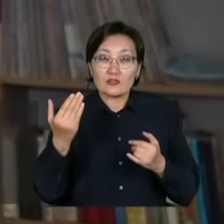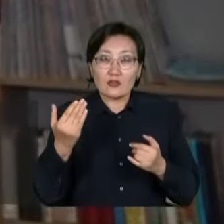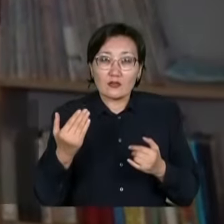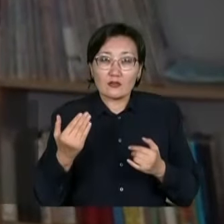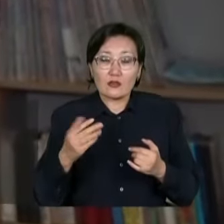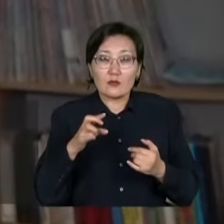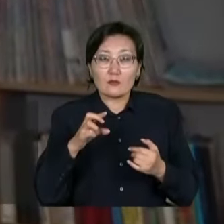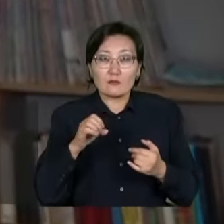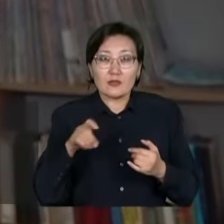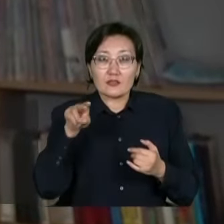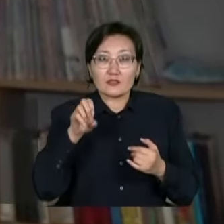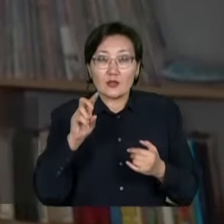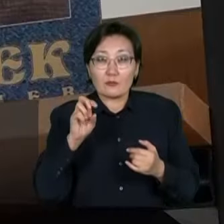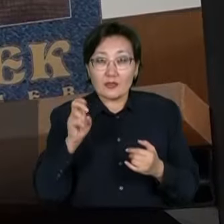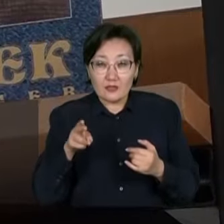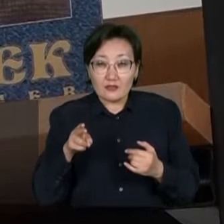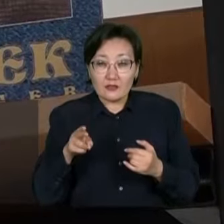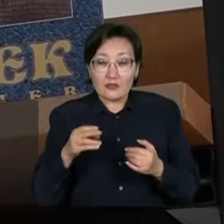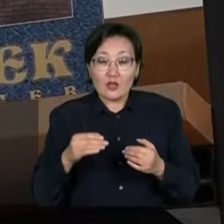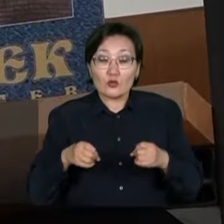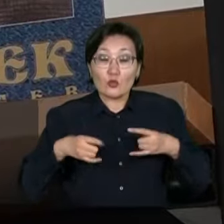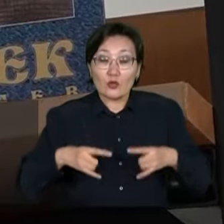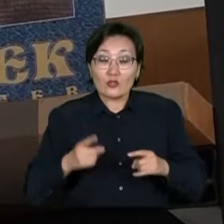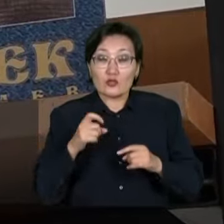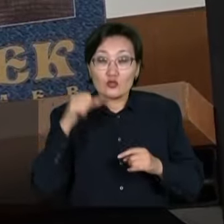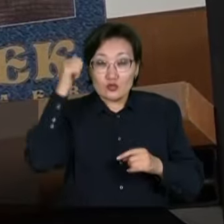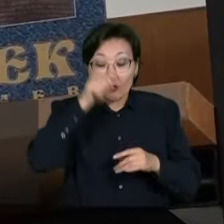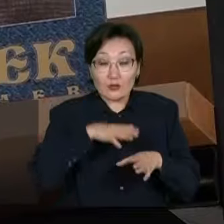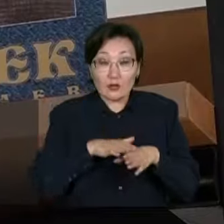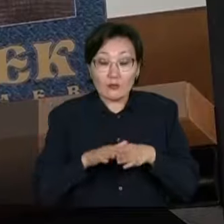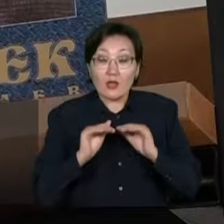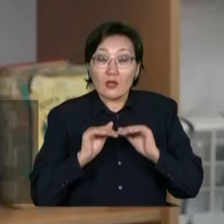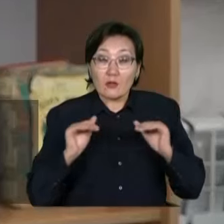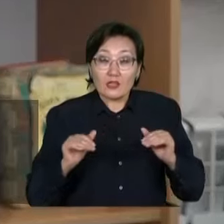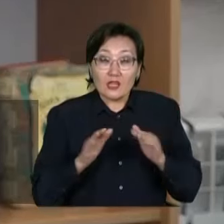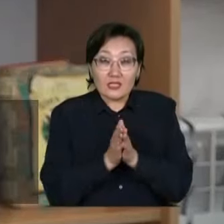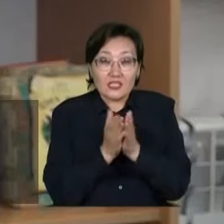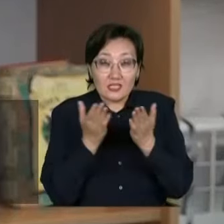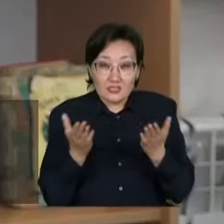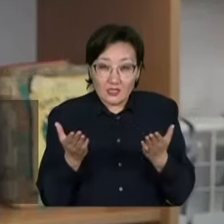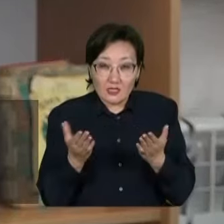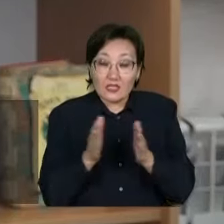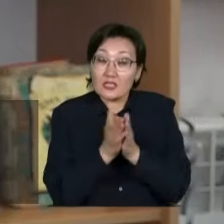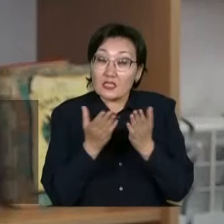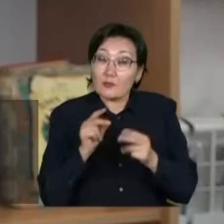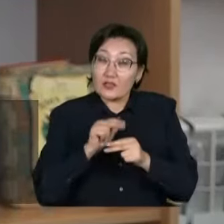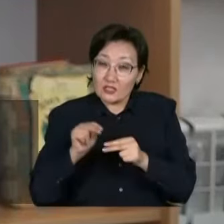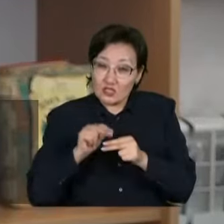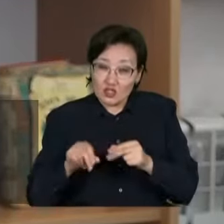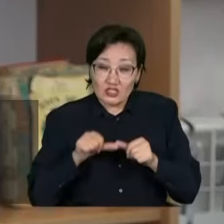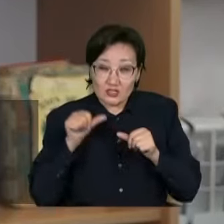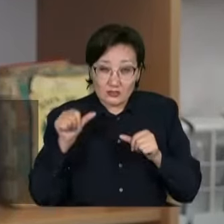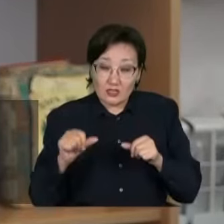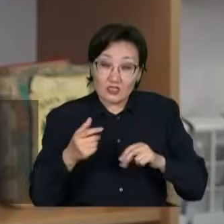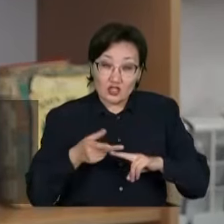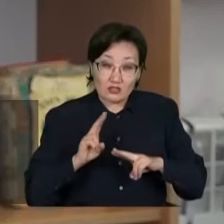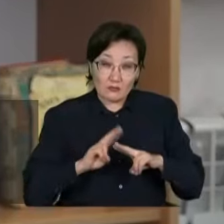Бердібек ағамыздың 100 жылдық. Балаларды кітап деген енді кітаптың тәрбиесі ерекше болады.